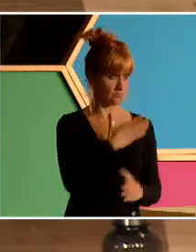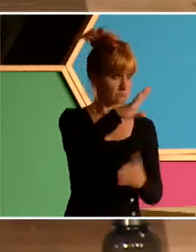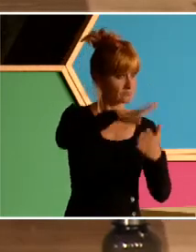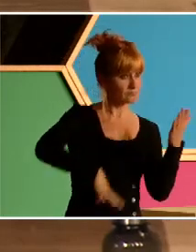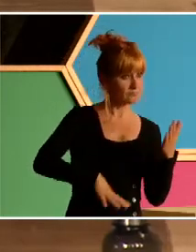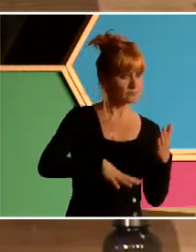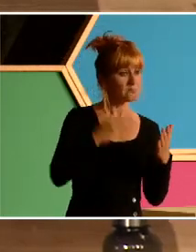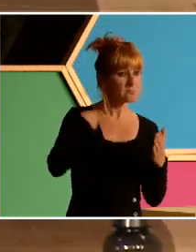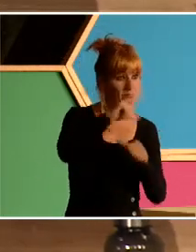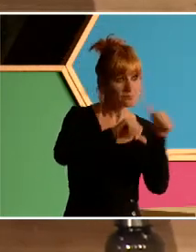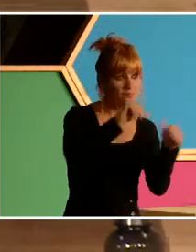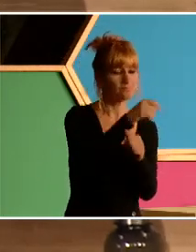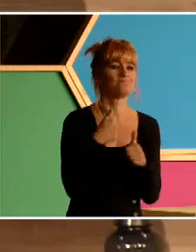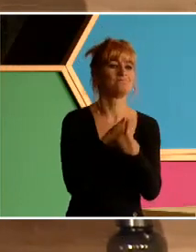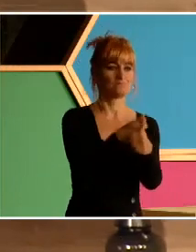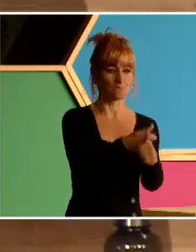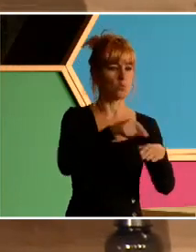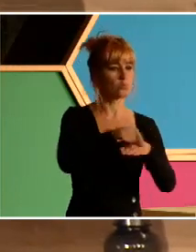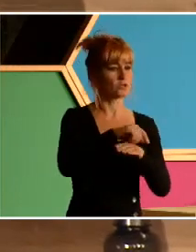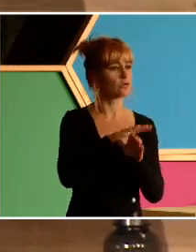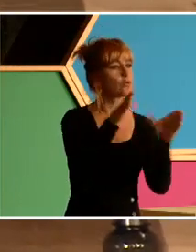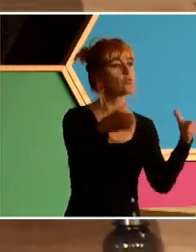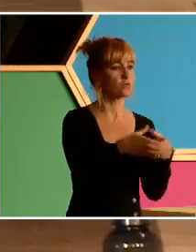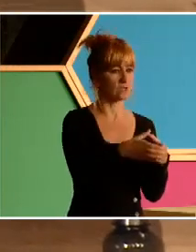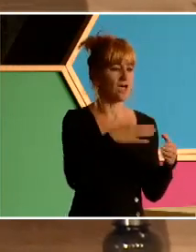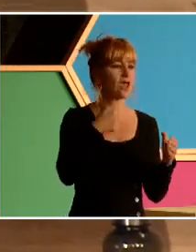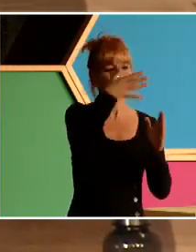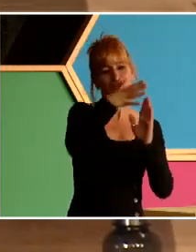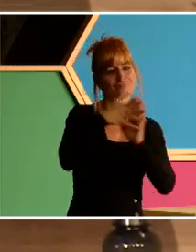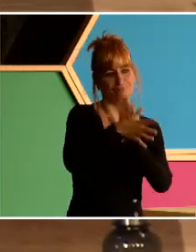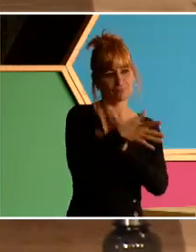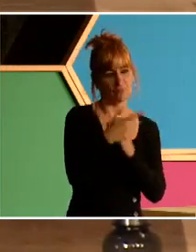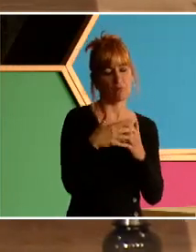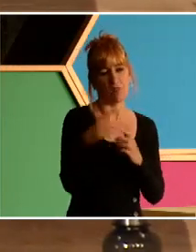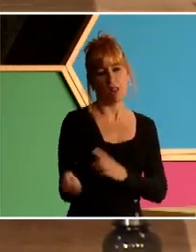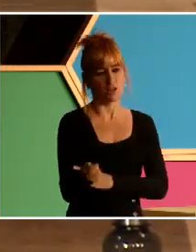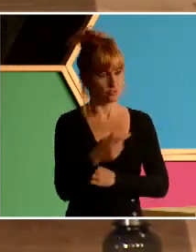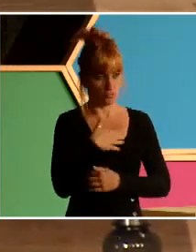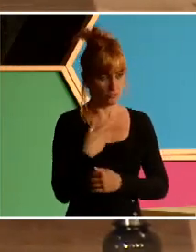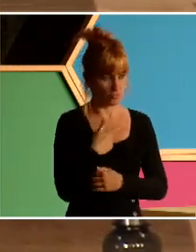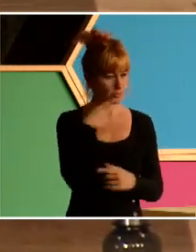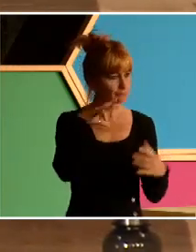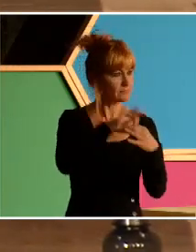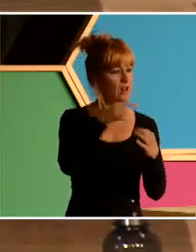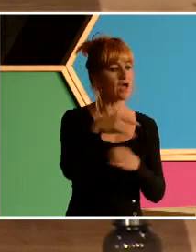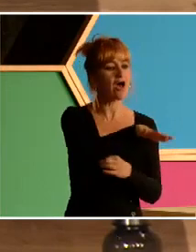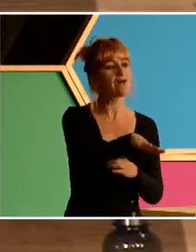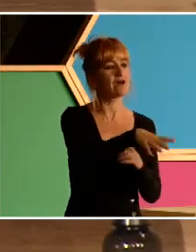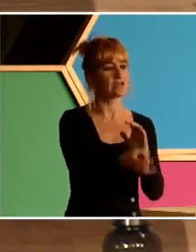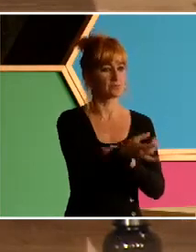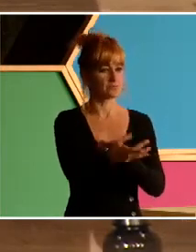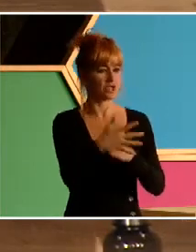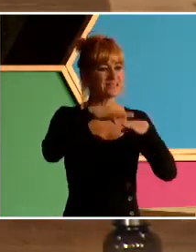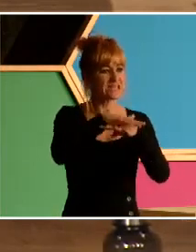d'empoderament ciutadà amb polítiques comunitàries, que ara no us explicaré perquè seria molt llarg, però que sí que té a veure amb això, amb fer barri, amb fer teixit